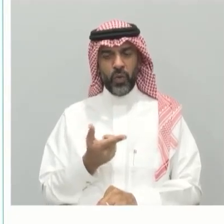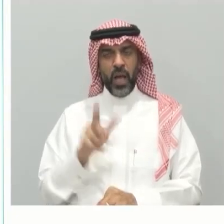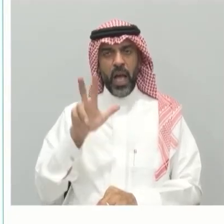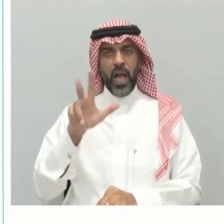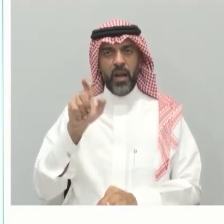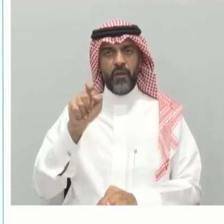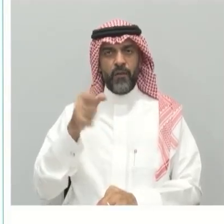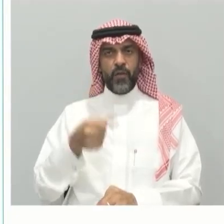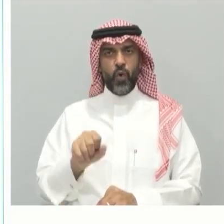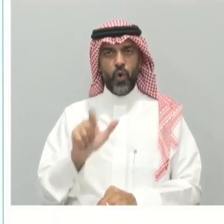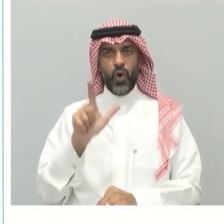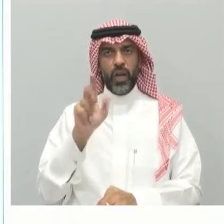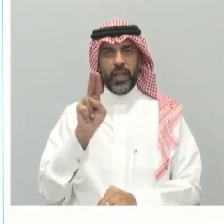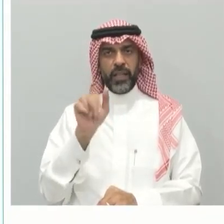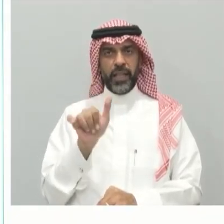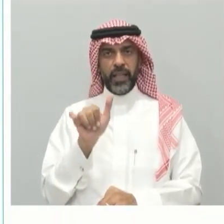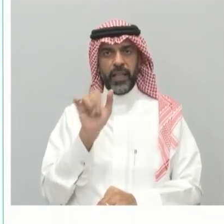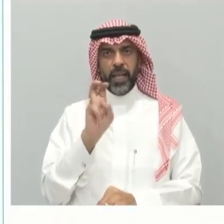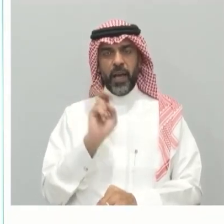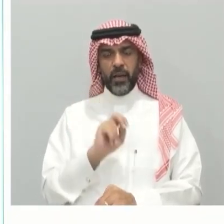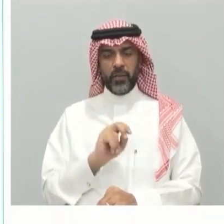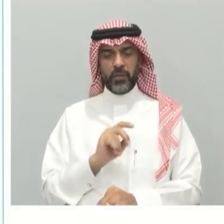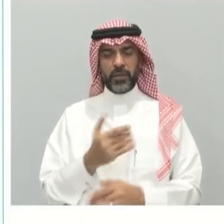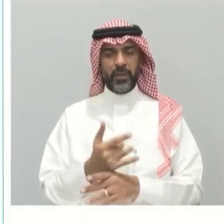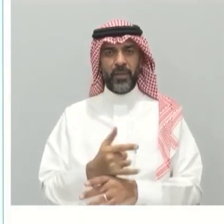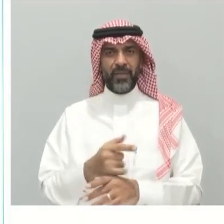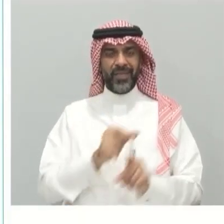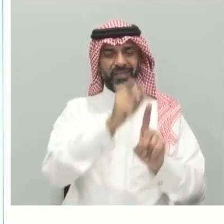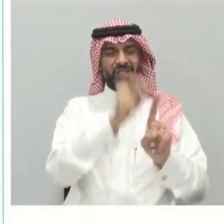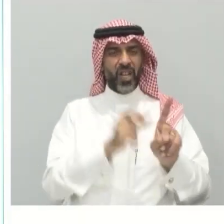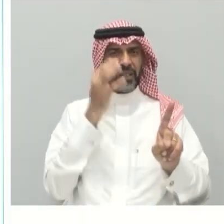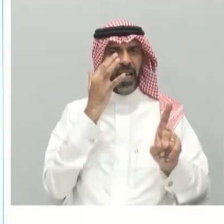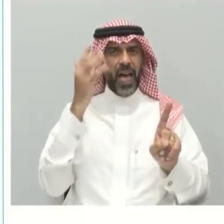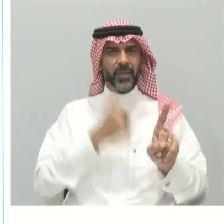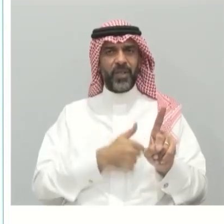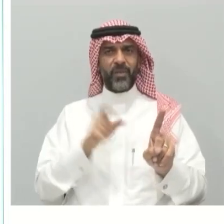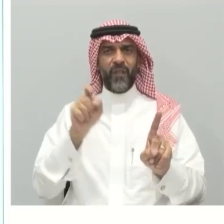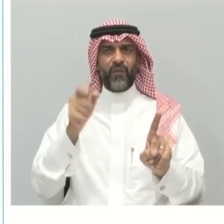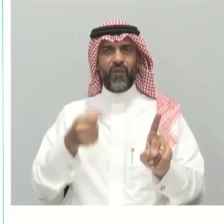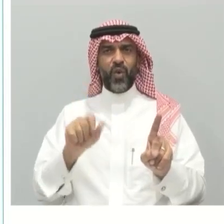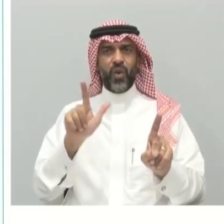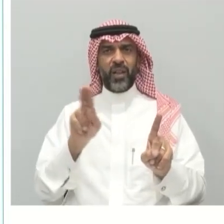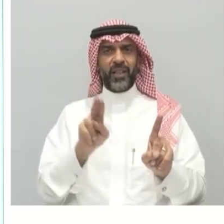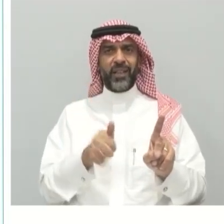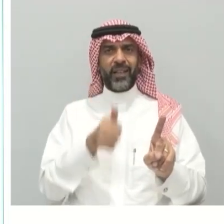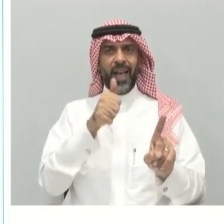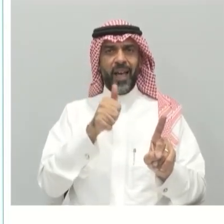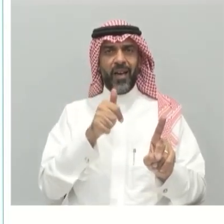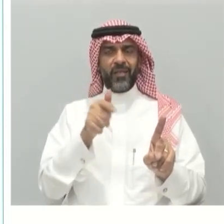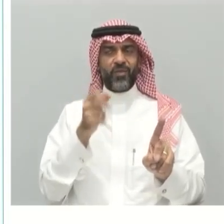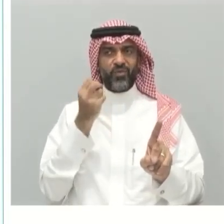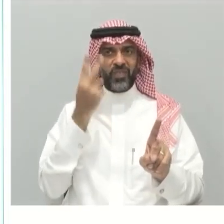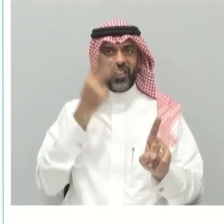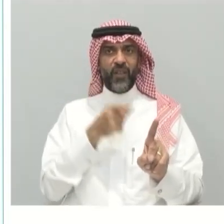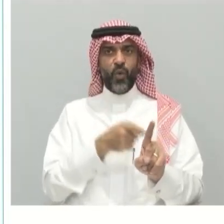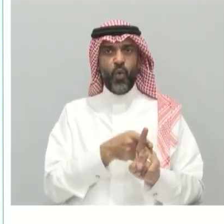الفولتيه الخلايا الفولتيه نسبه للعالم الساندرو فولتا الساندرو فولتا فنستطيع ان نقول عليها بانها